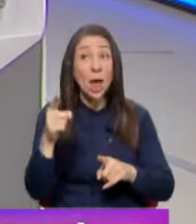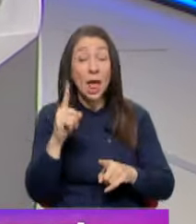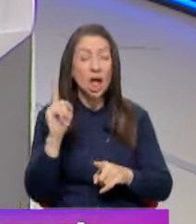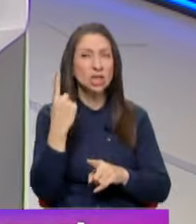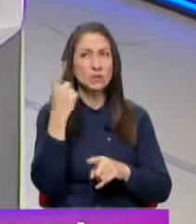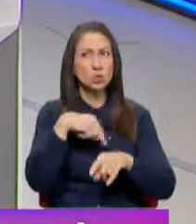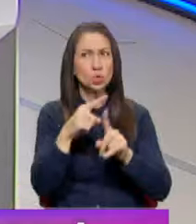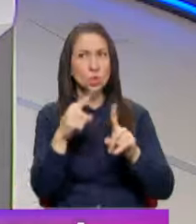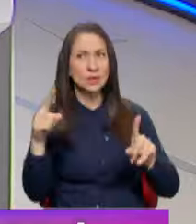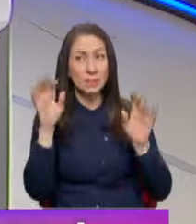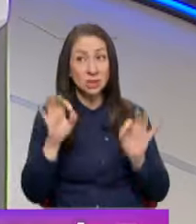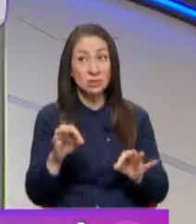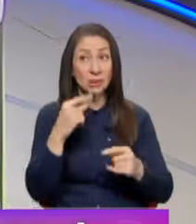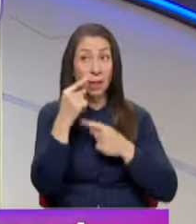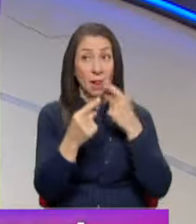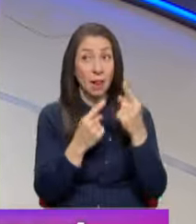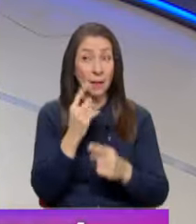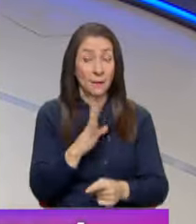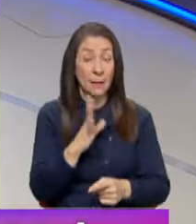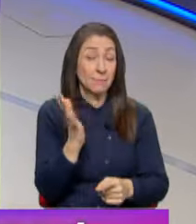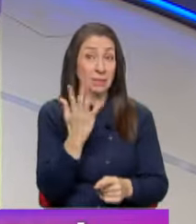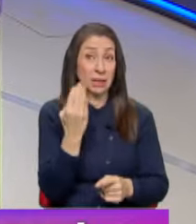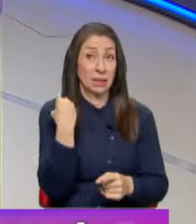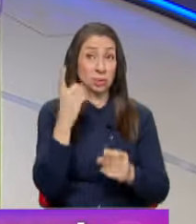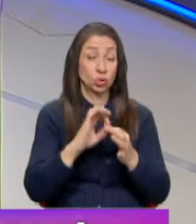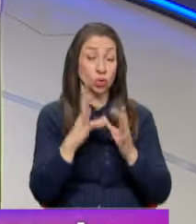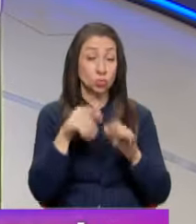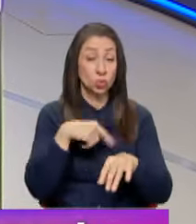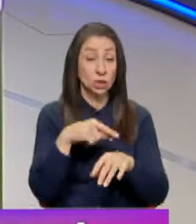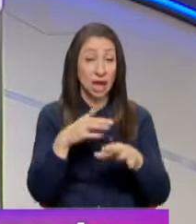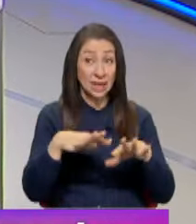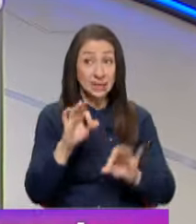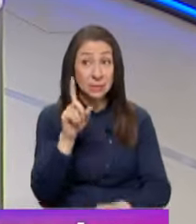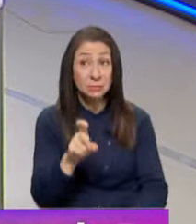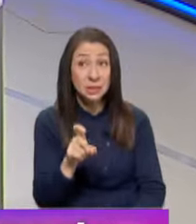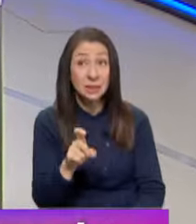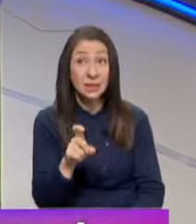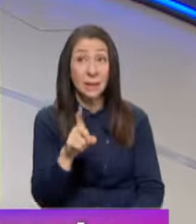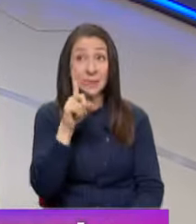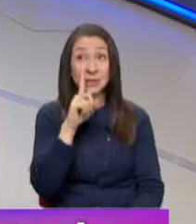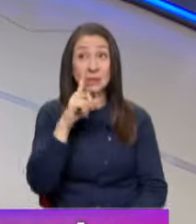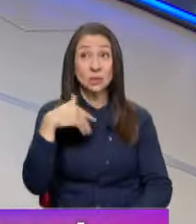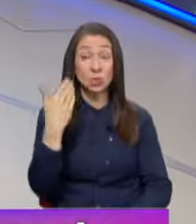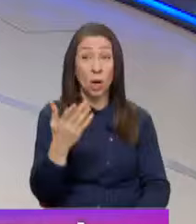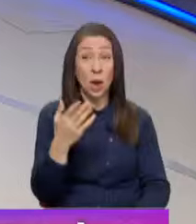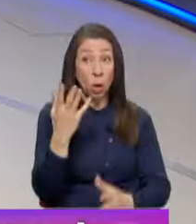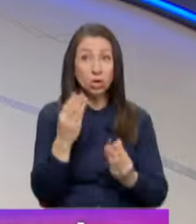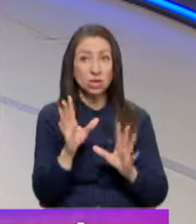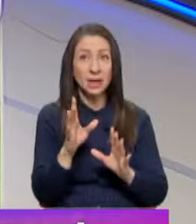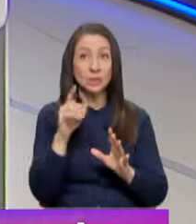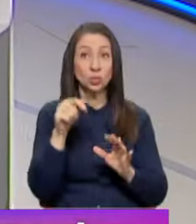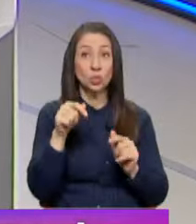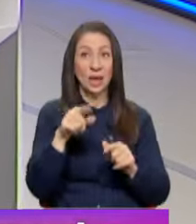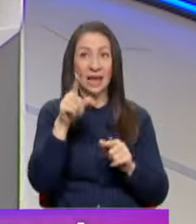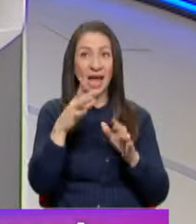ilginç bir süreç başlayabilir iddiaları var mesela yeni y bir çözüm sürecinin hazırlığı 1 Nisan itibariyle olacak Yani şu